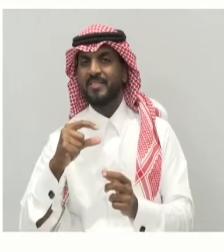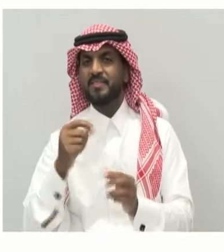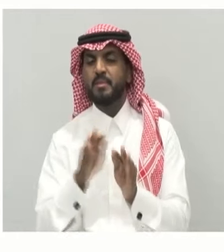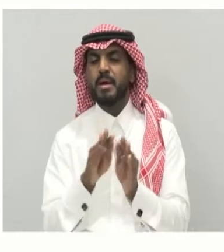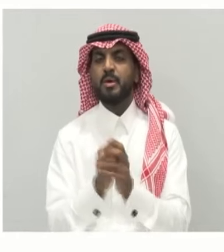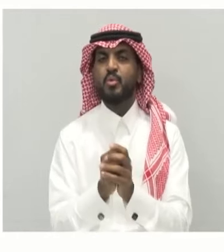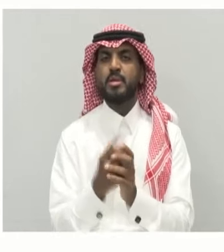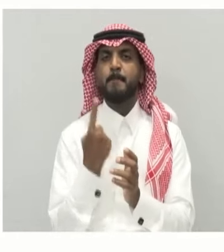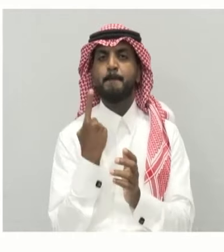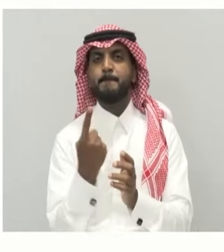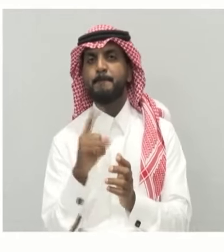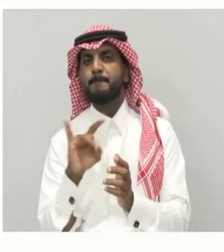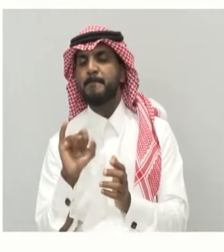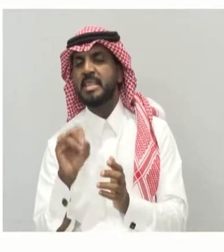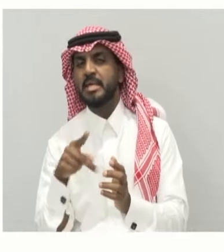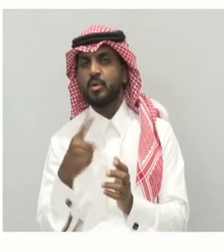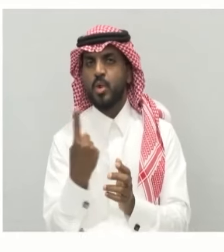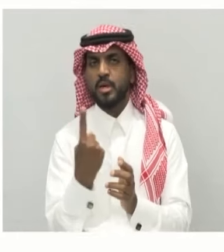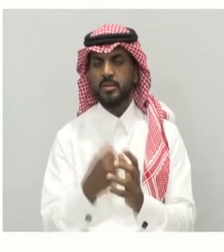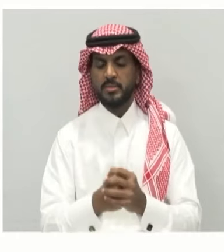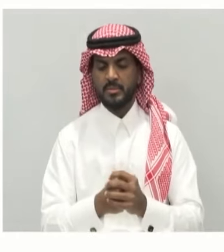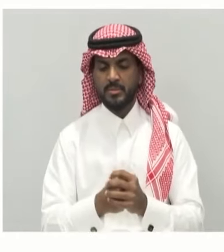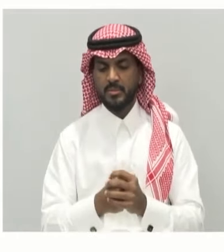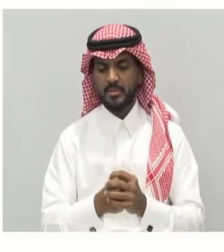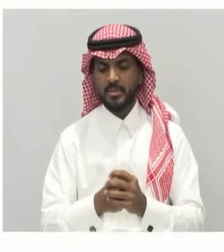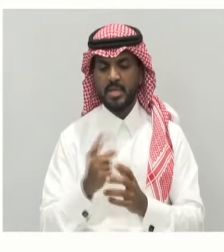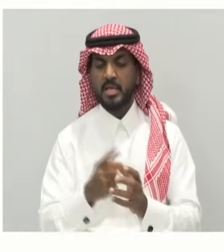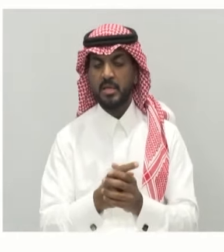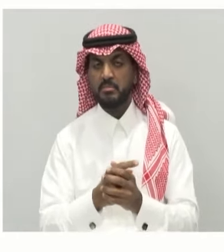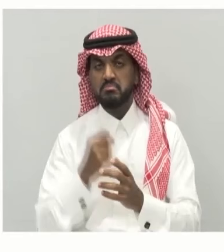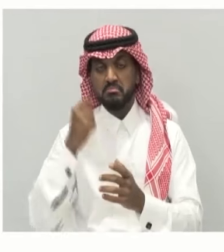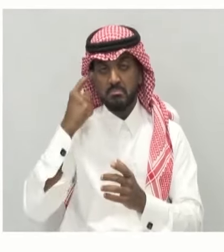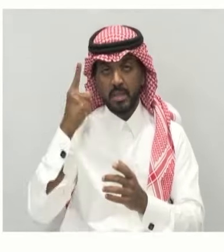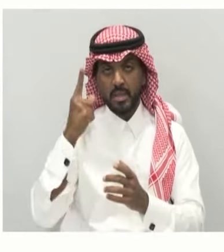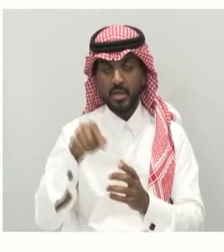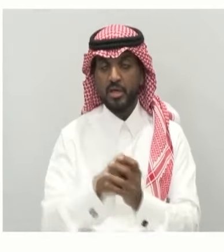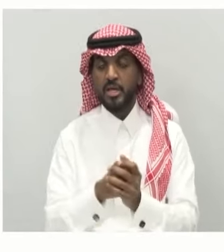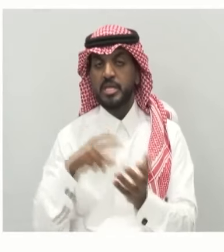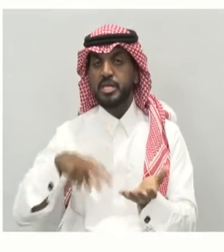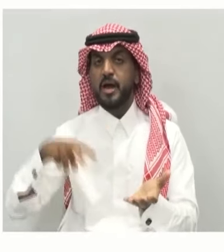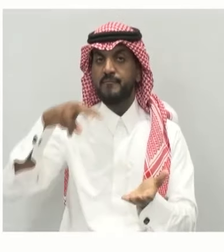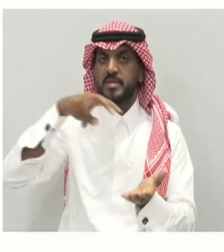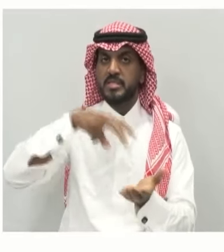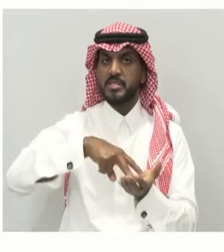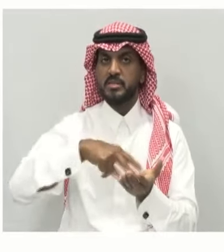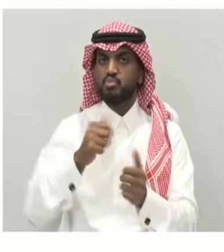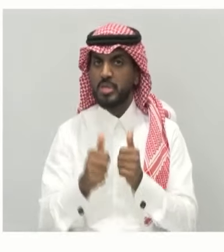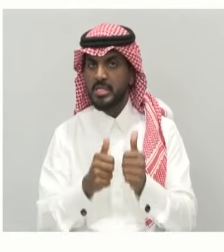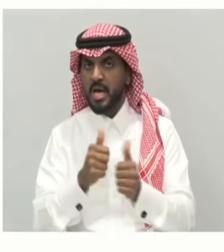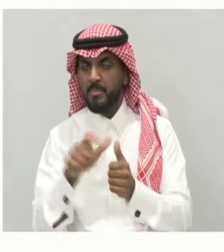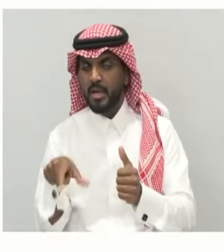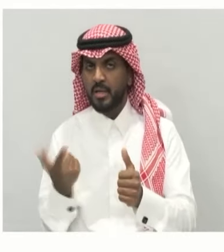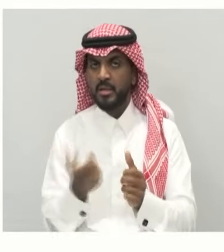مترا واحد صح ولا لا عرض الباب متر واحد لذلك من المنطقي ان يقفز المتسابق مسافه